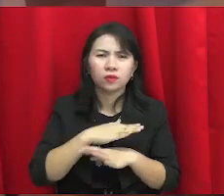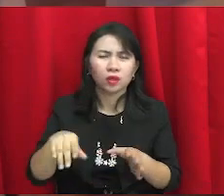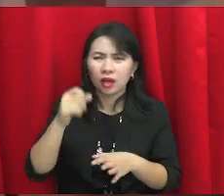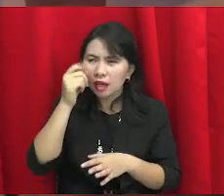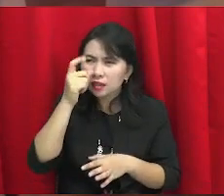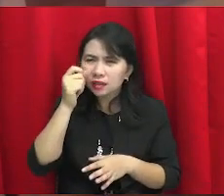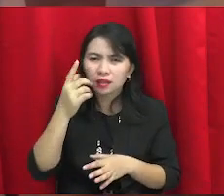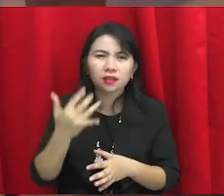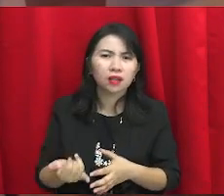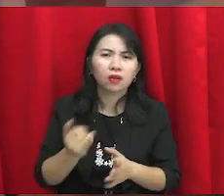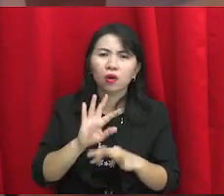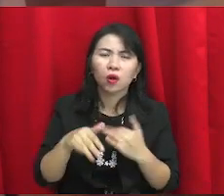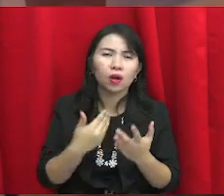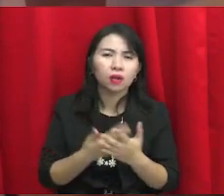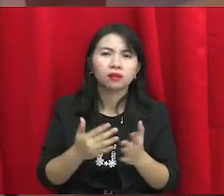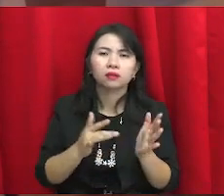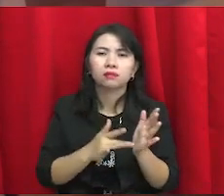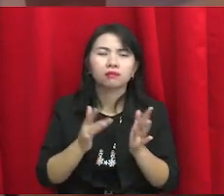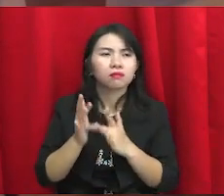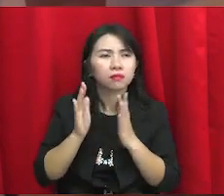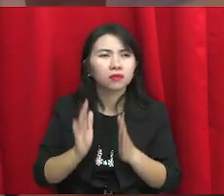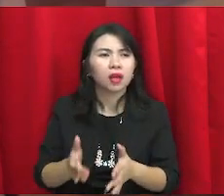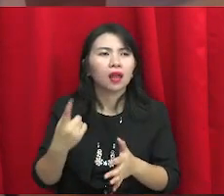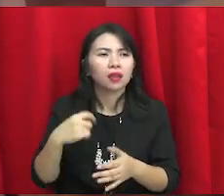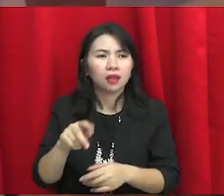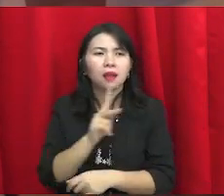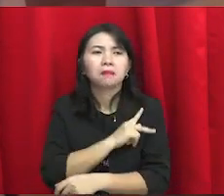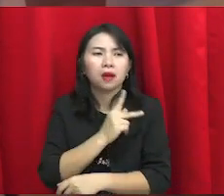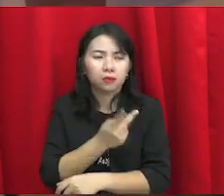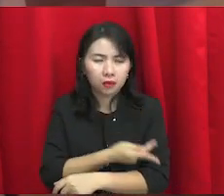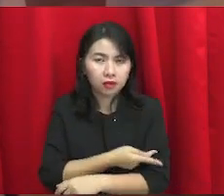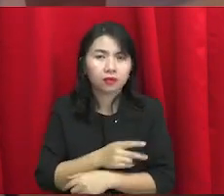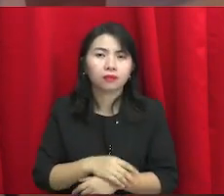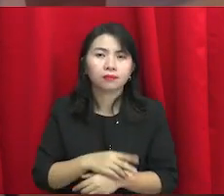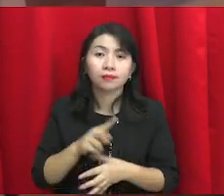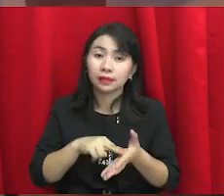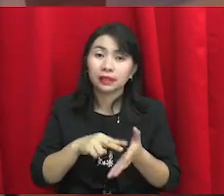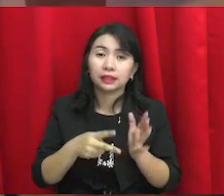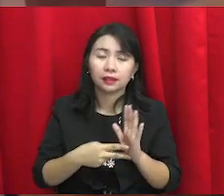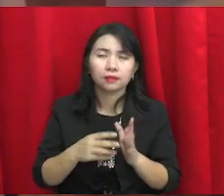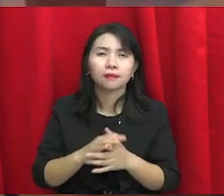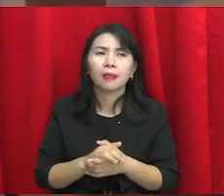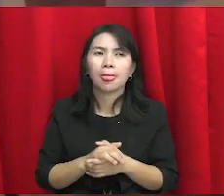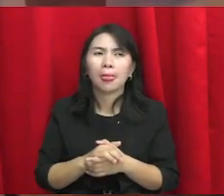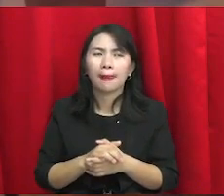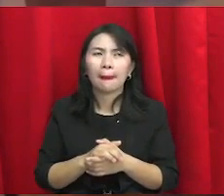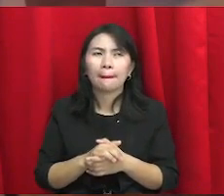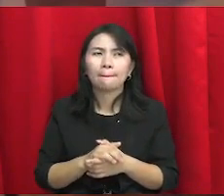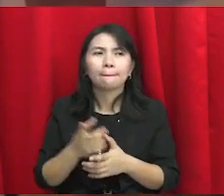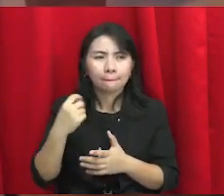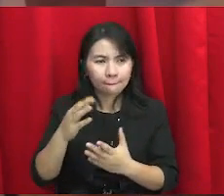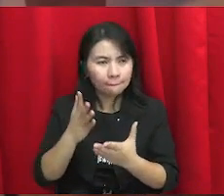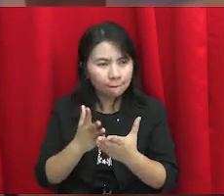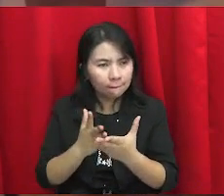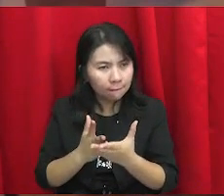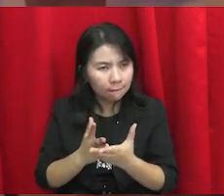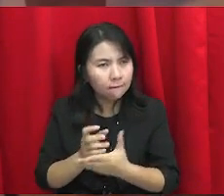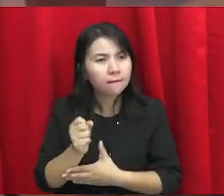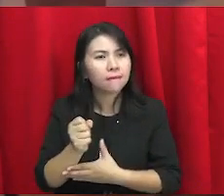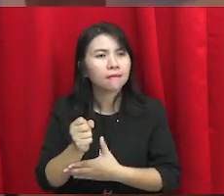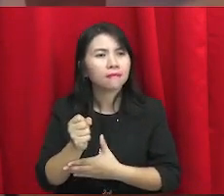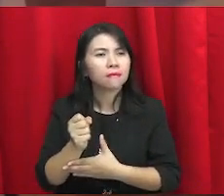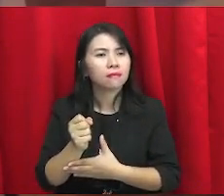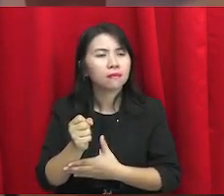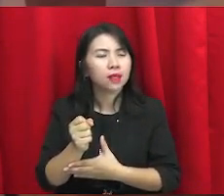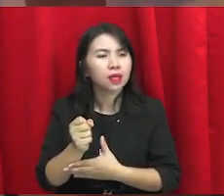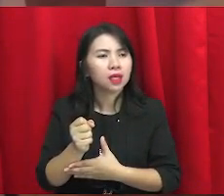mga Kristiyano ang power. Ibig sabihin, ang karapatan o ang kapangyarihan na binigay